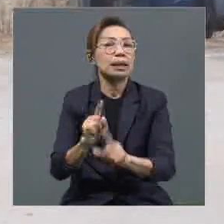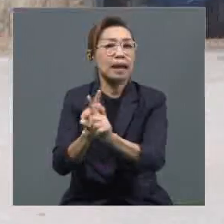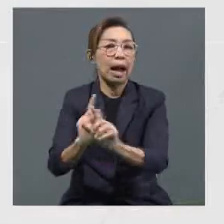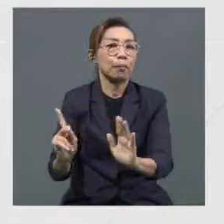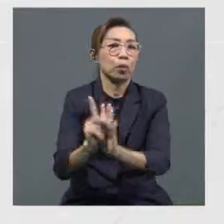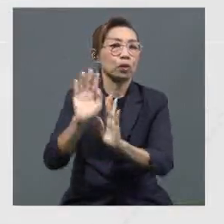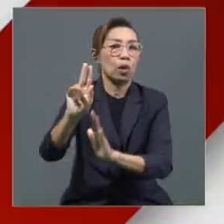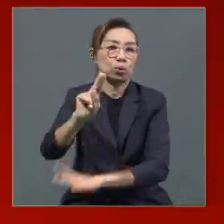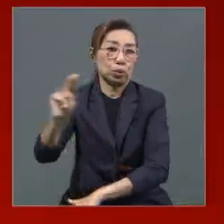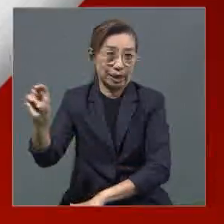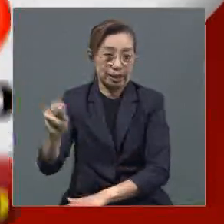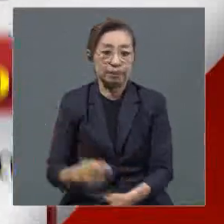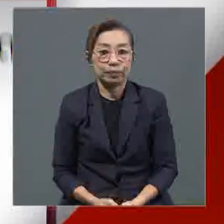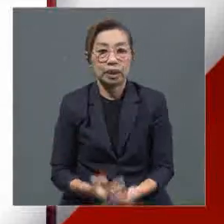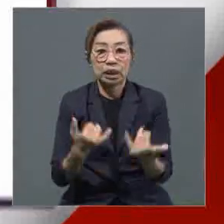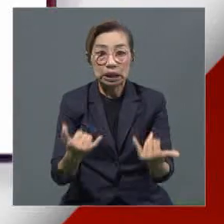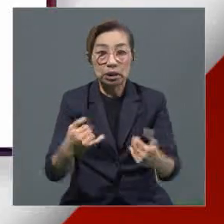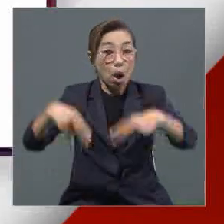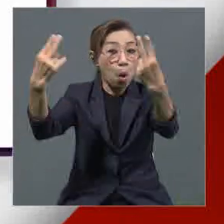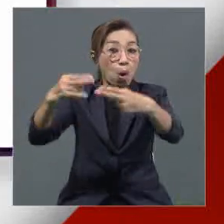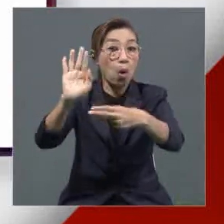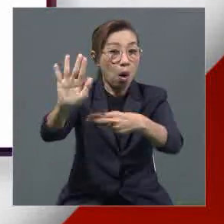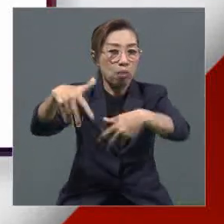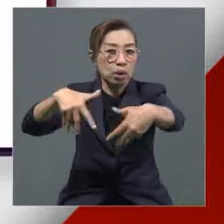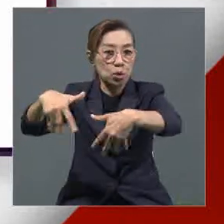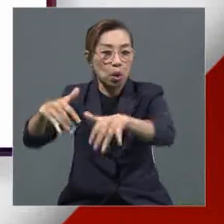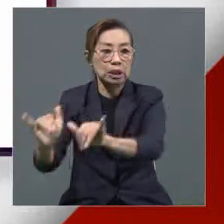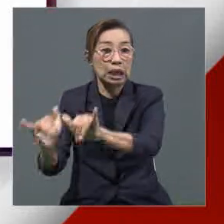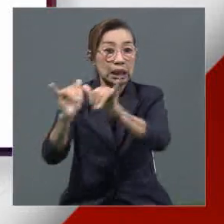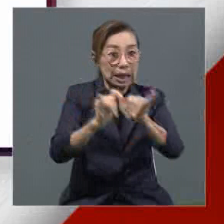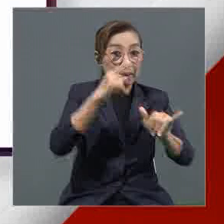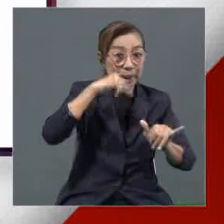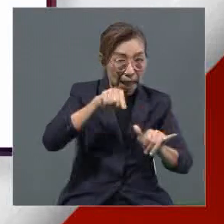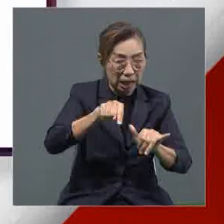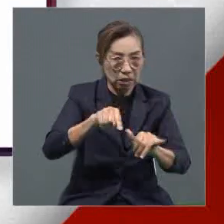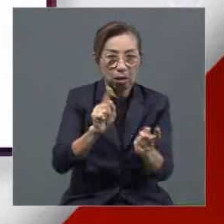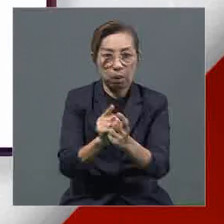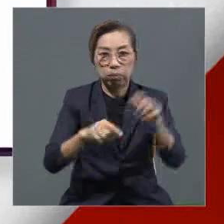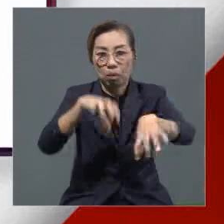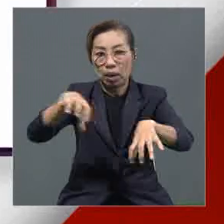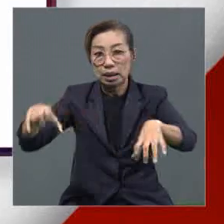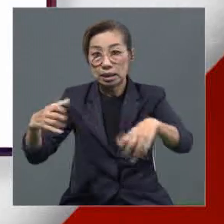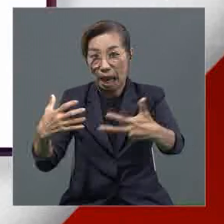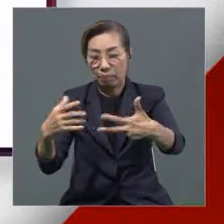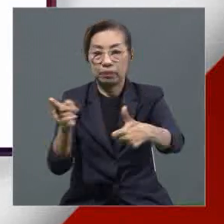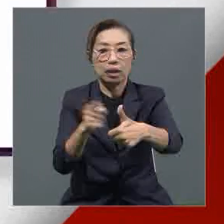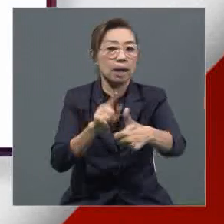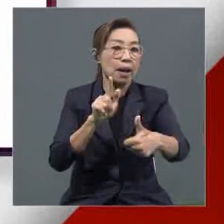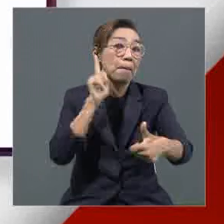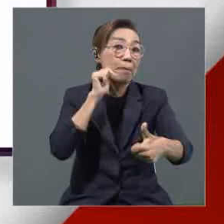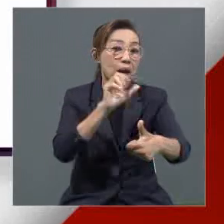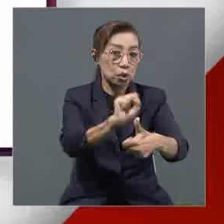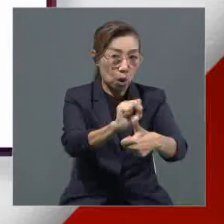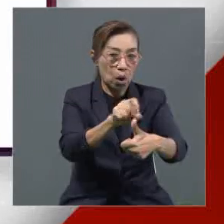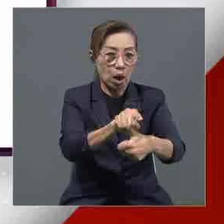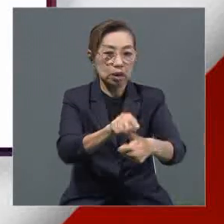ผู้หนีภัยจากการสู้รบตัวเลขล่าสุดนะครับก็จะมีอยู่3พื้นที่ด้วยกันนะพื้นที่ที่1ก็คือที่อำเภอแม่สอดเนี่ยในพื้นที่ปลอดภัยชั่